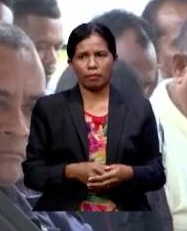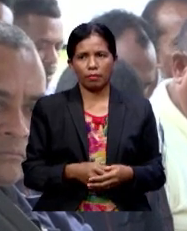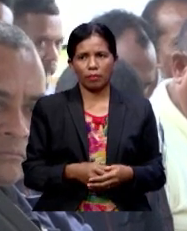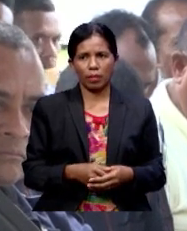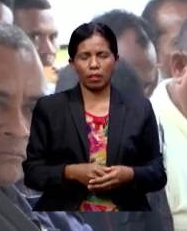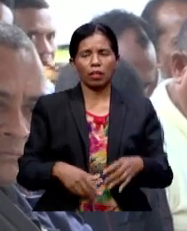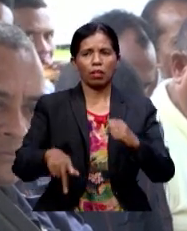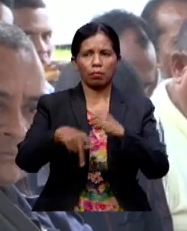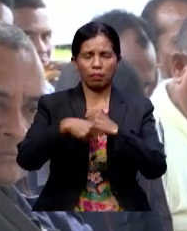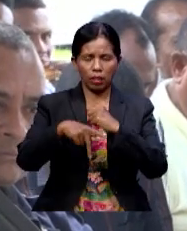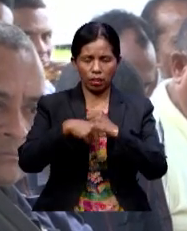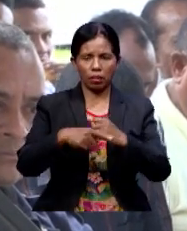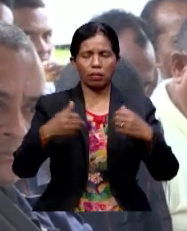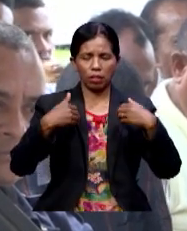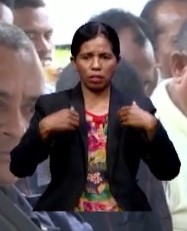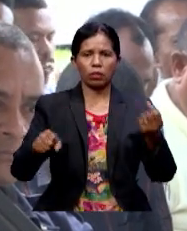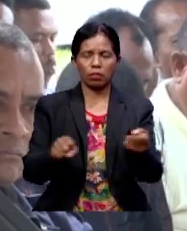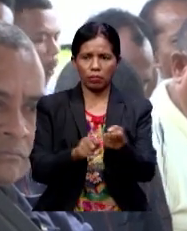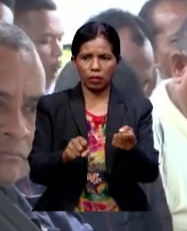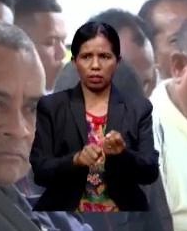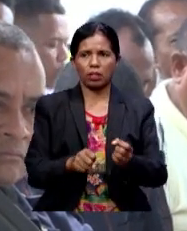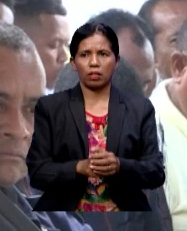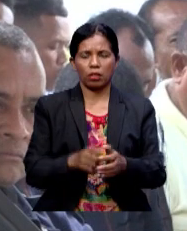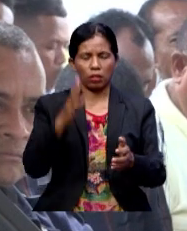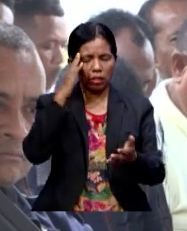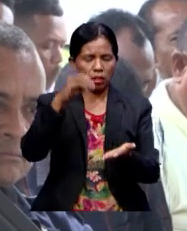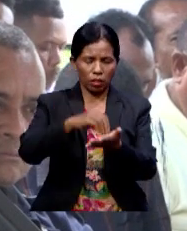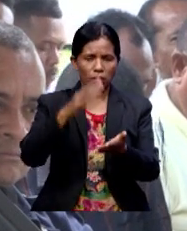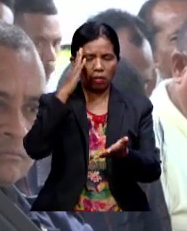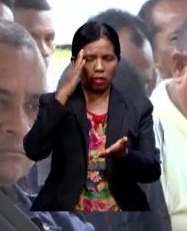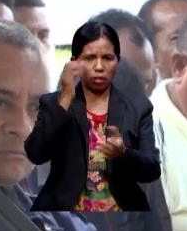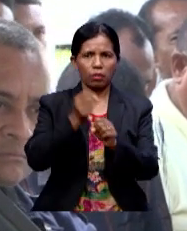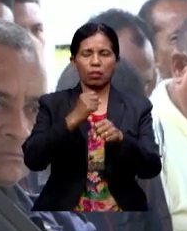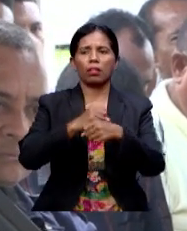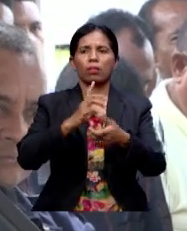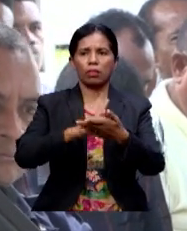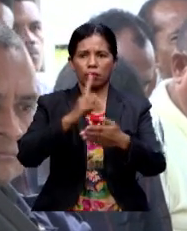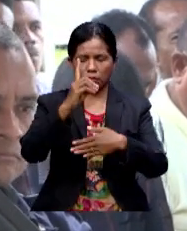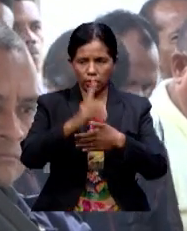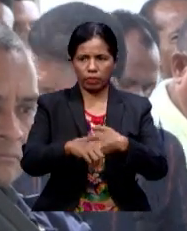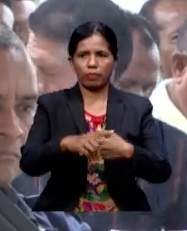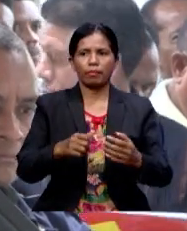partido ia para atu kontribui Hanoi atu halo desenvolvement